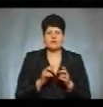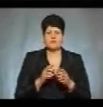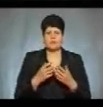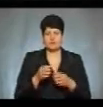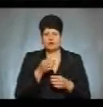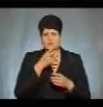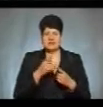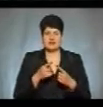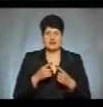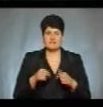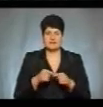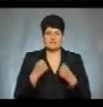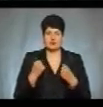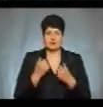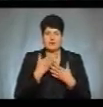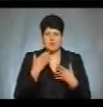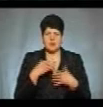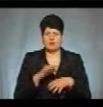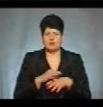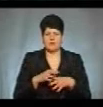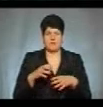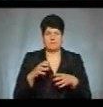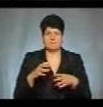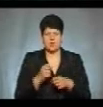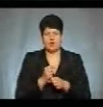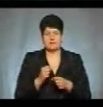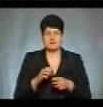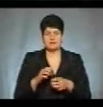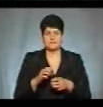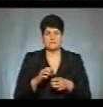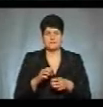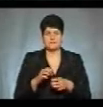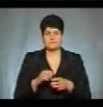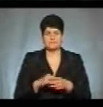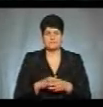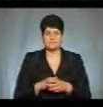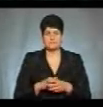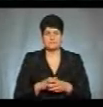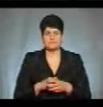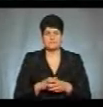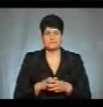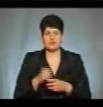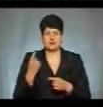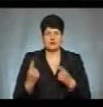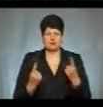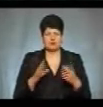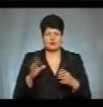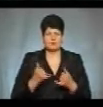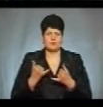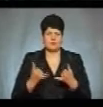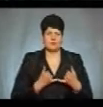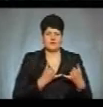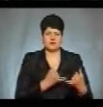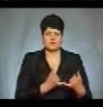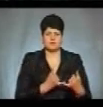Нема бойових прийомів, захватів бойових. Один одного всі